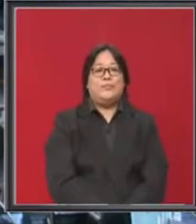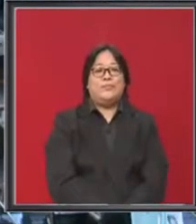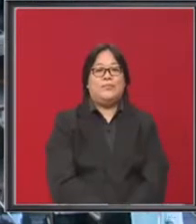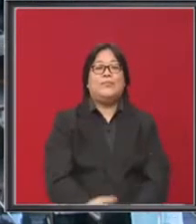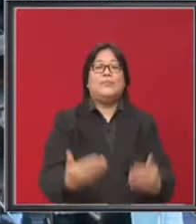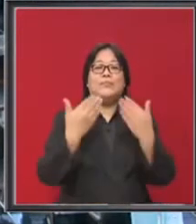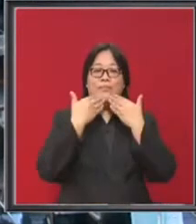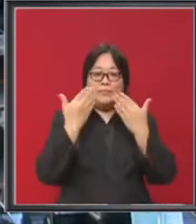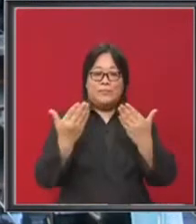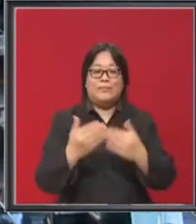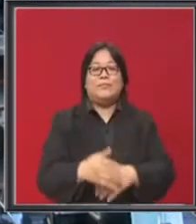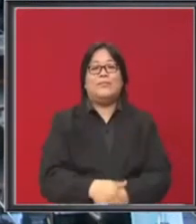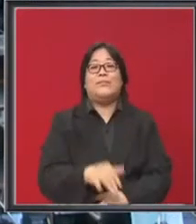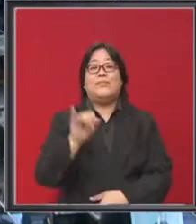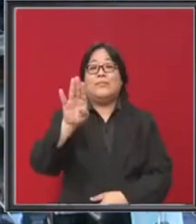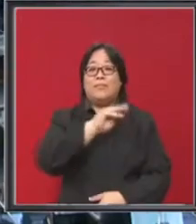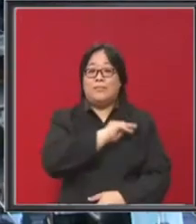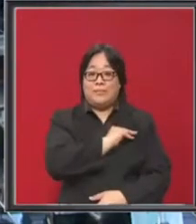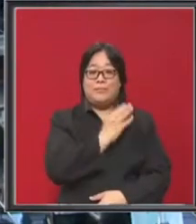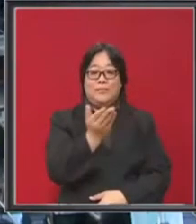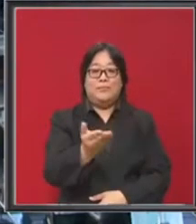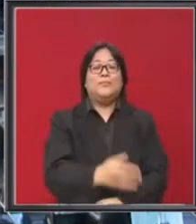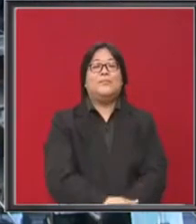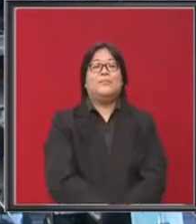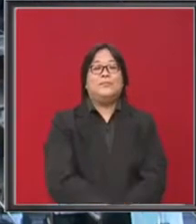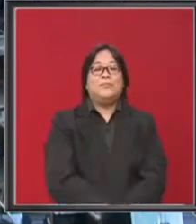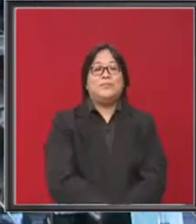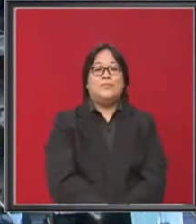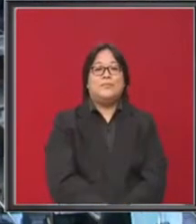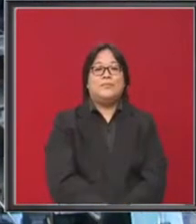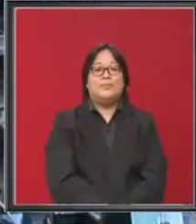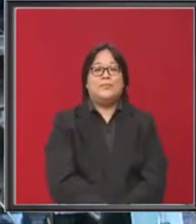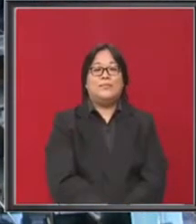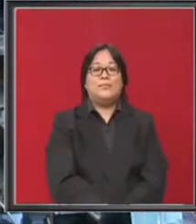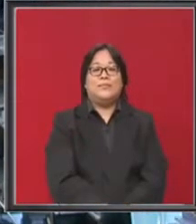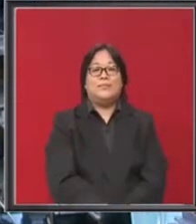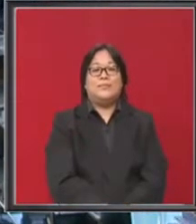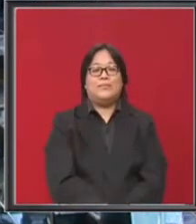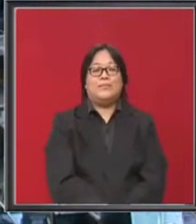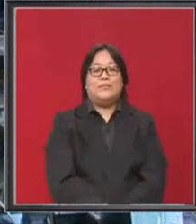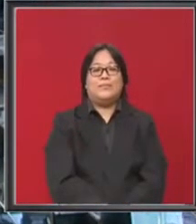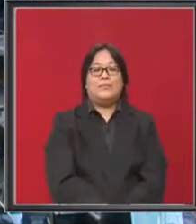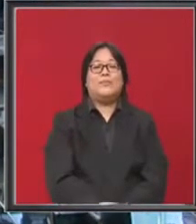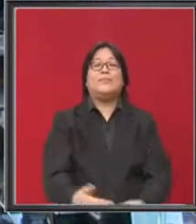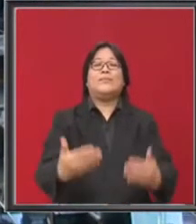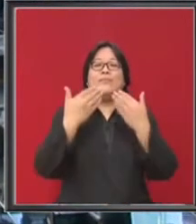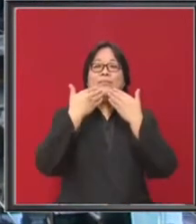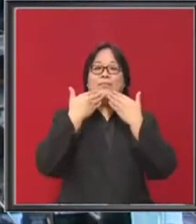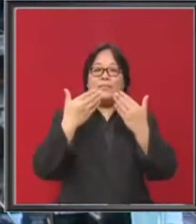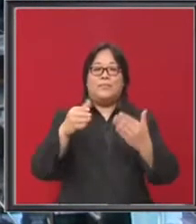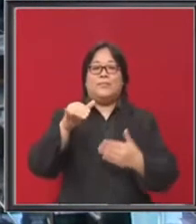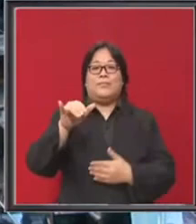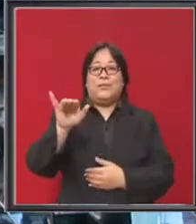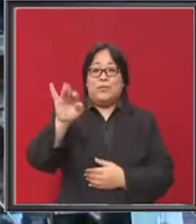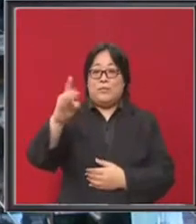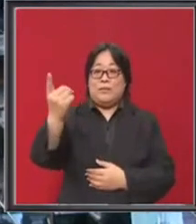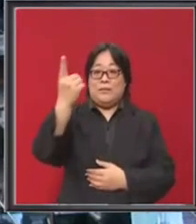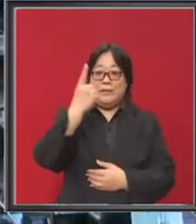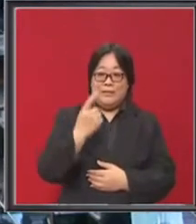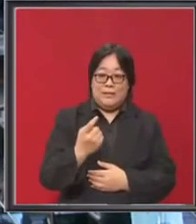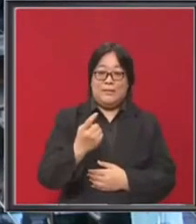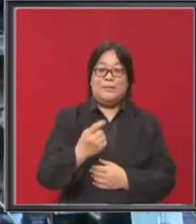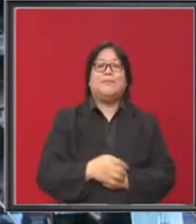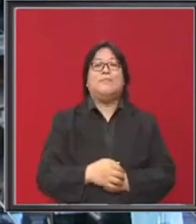enggak sih yang mau menteri e-learning terima kasih pada ayam Tanjung ada